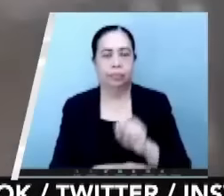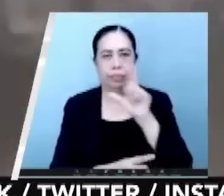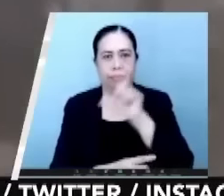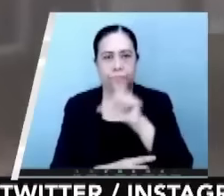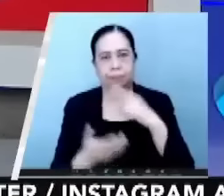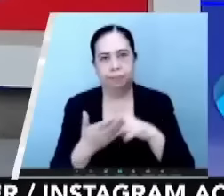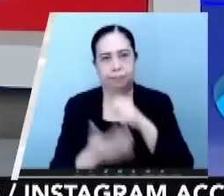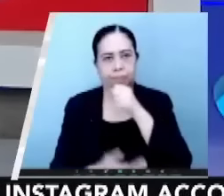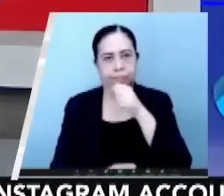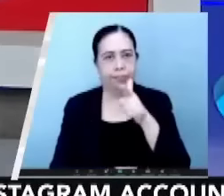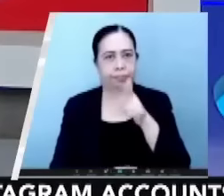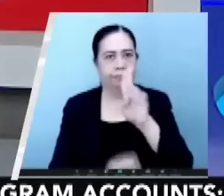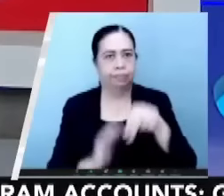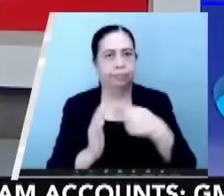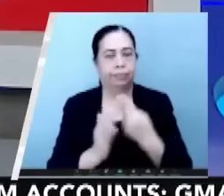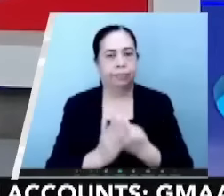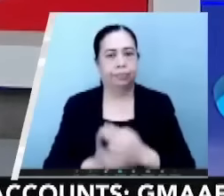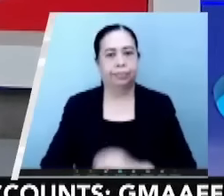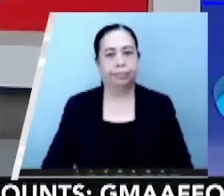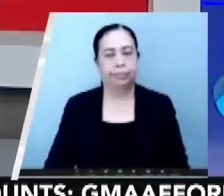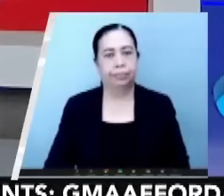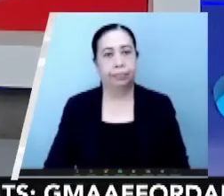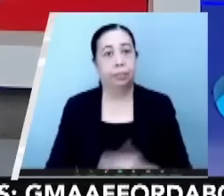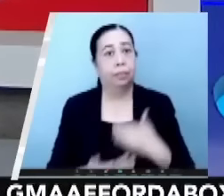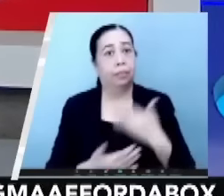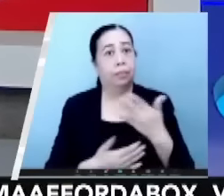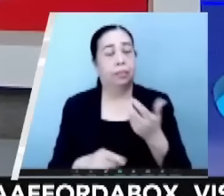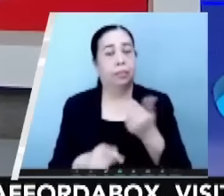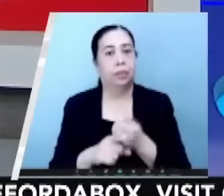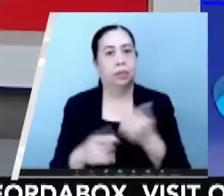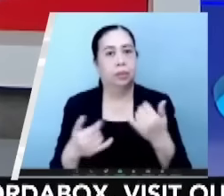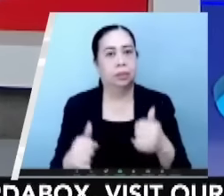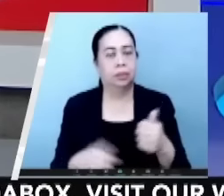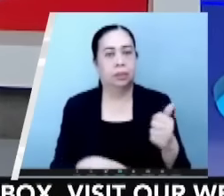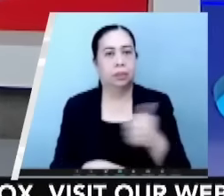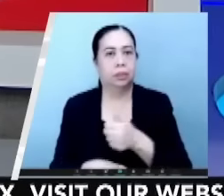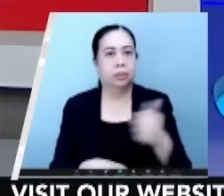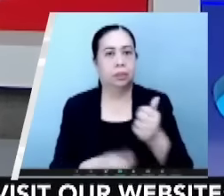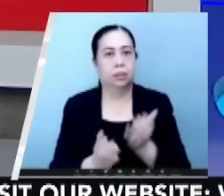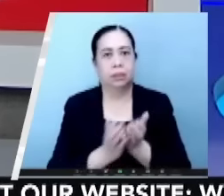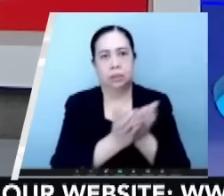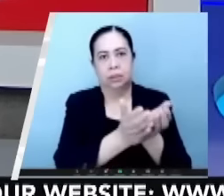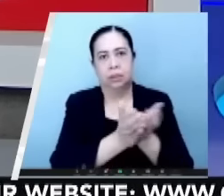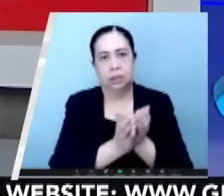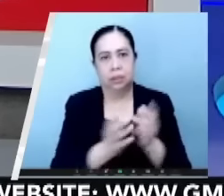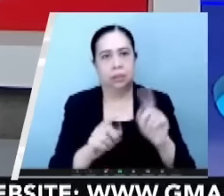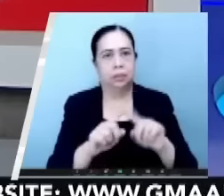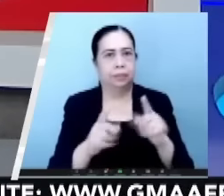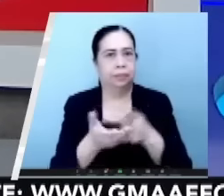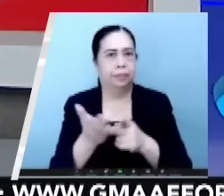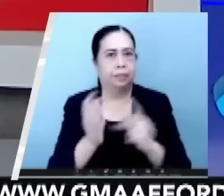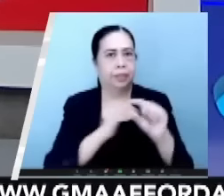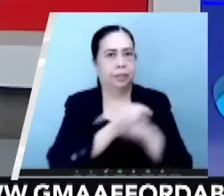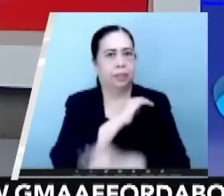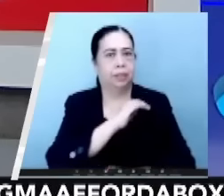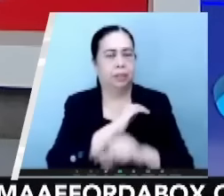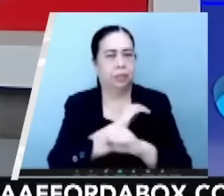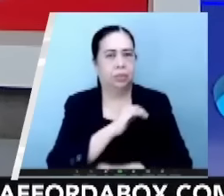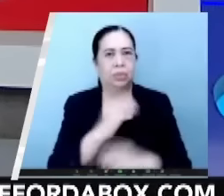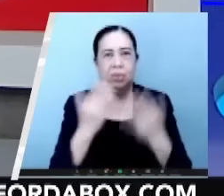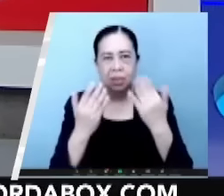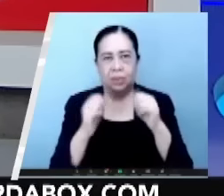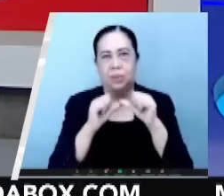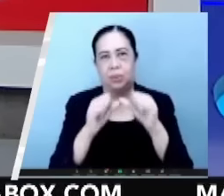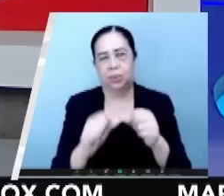oras. Apektado pa rin ang biyahe sa dagat sa ilang bahagi ng lalawigan ng Quezon dahil sa patuloy na epekto